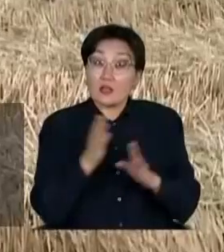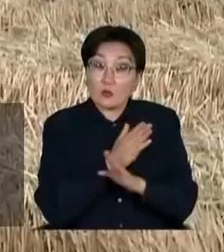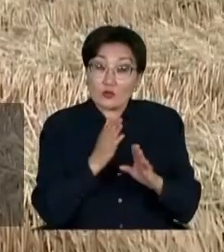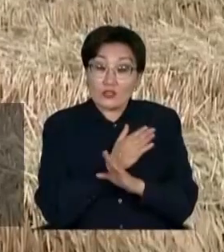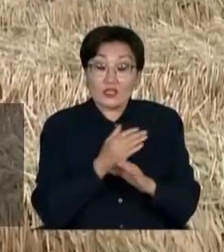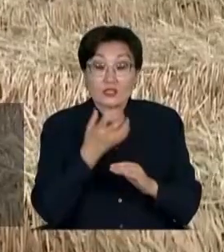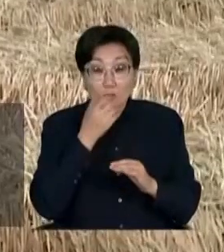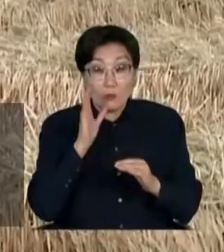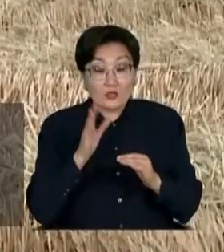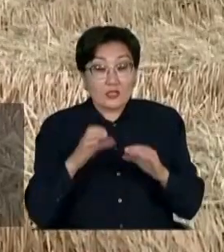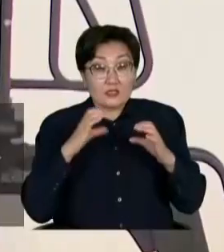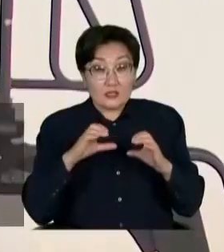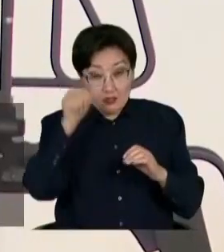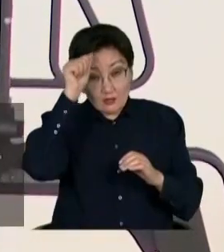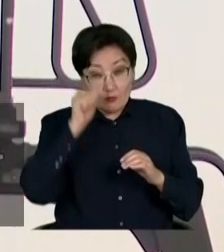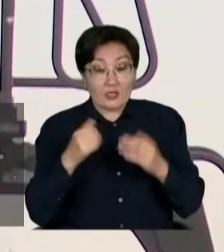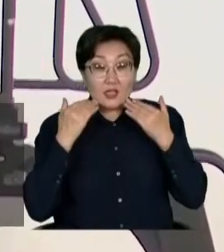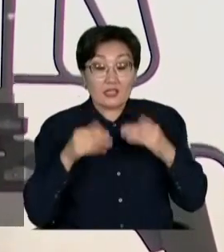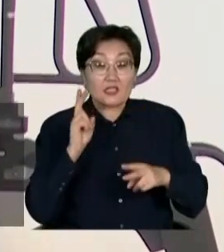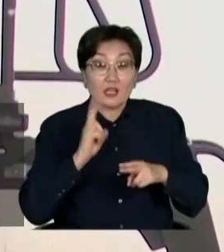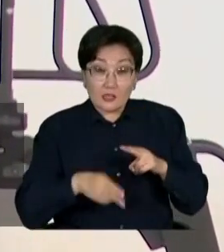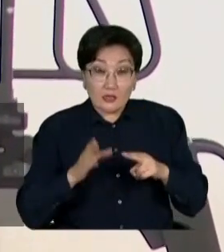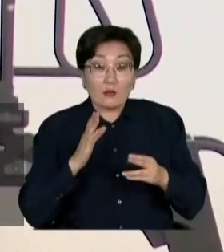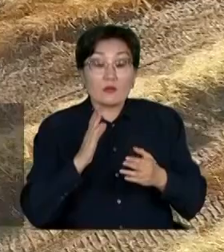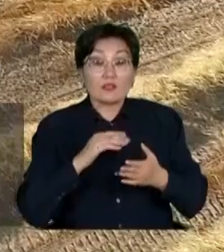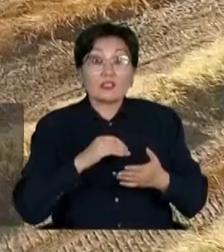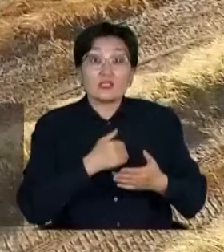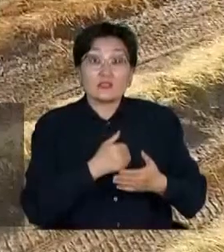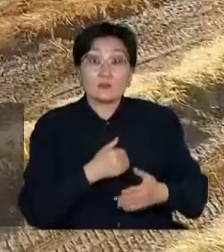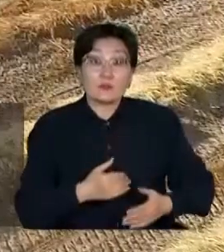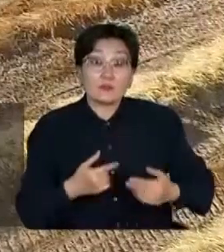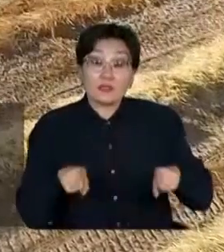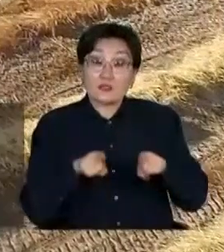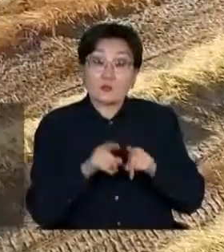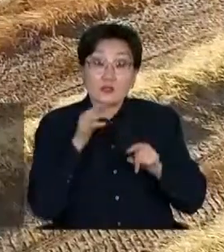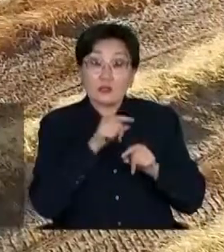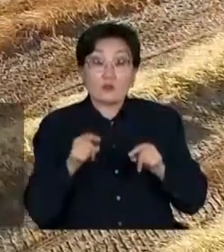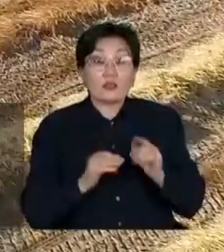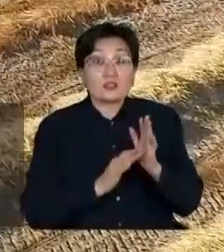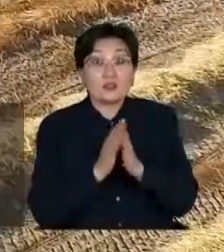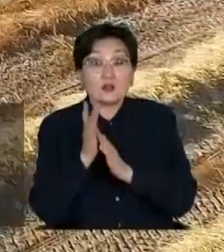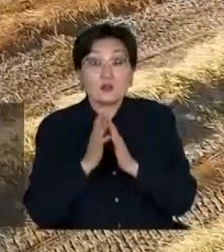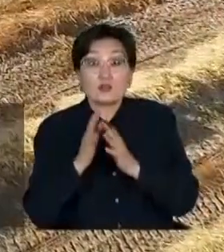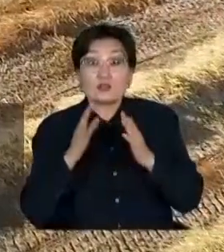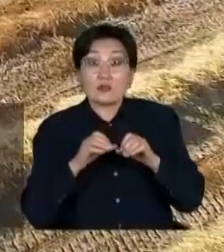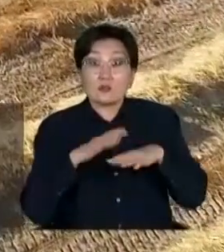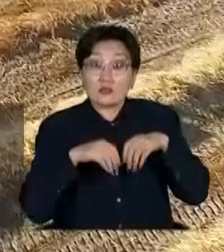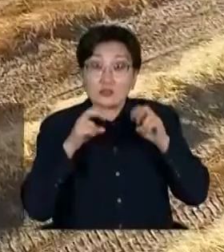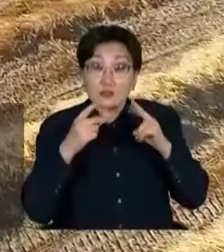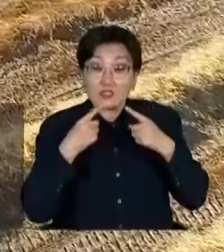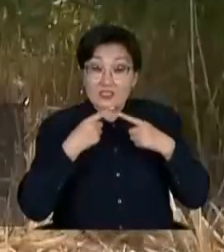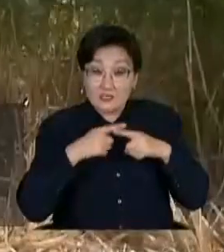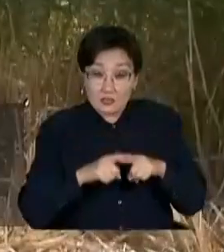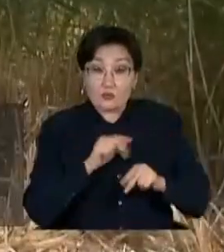болып тұрса, бір сентябрьдің аяғына дейін аяқтасақ па деп жоспарлап отыр. Дәл осы мезгілде егіс басындағы техникалар бір сәтте